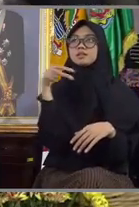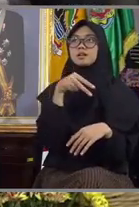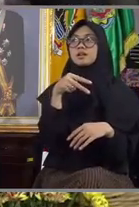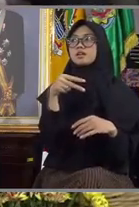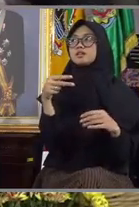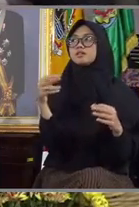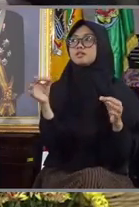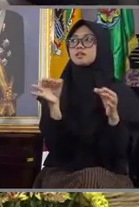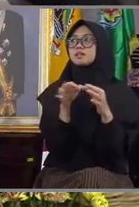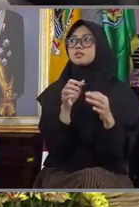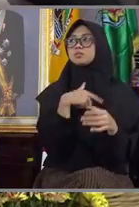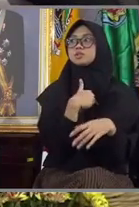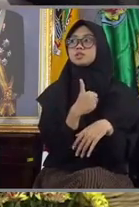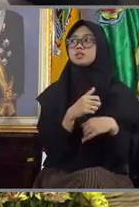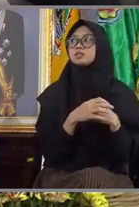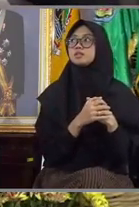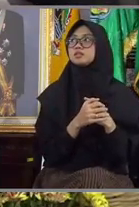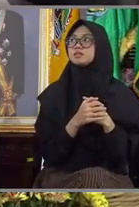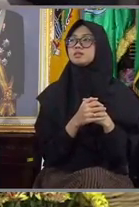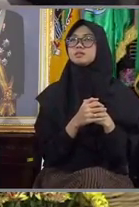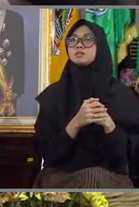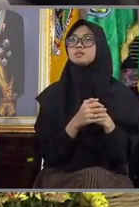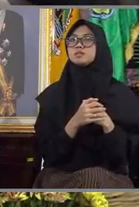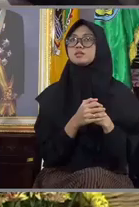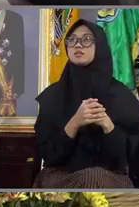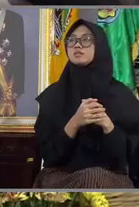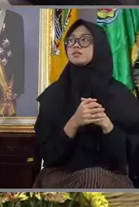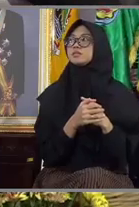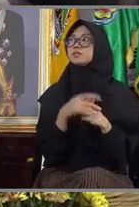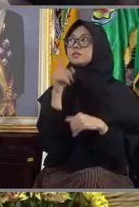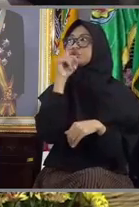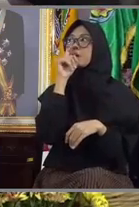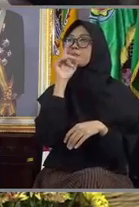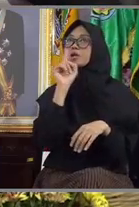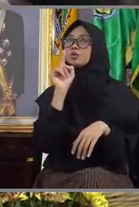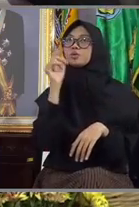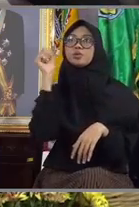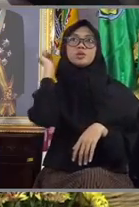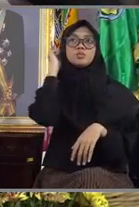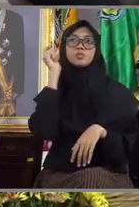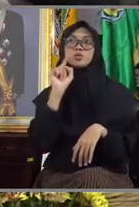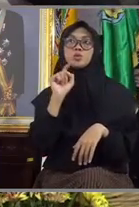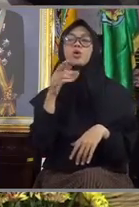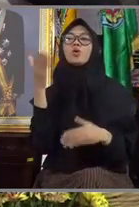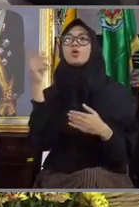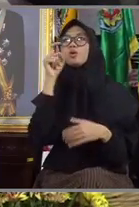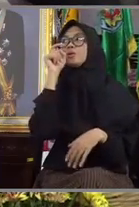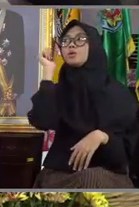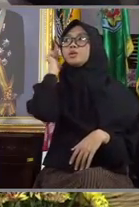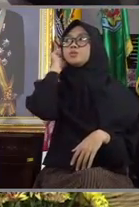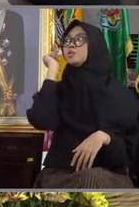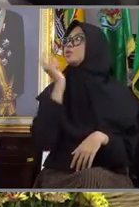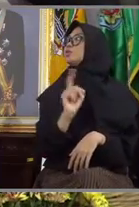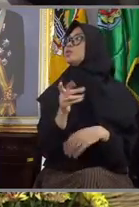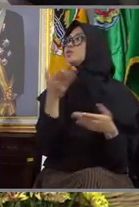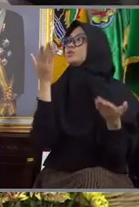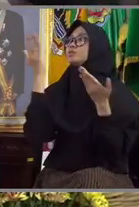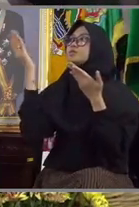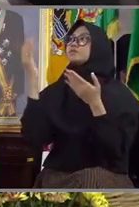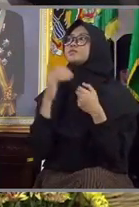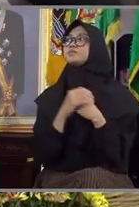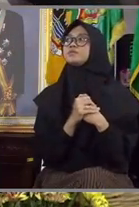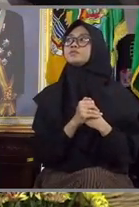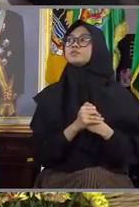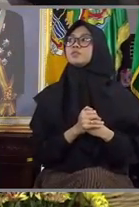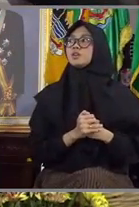Oke, okay, Bapak dulu atau Ibu dulu? Butuh kesadaran ini. Ibu. Bapak dulu atau Ibu dulu? Ibu dulu aja. Luar biasa kan Bapaknya. Ibu dulu,